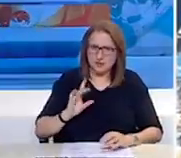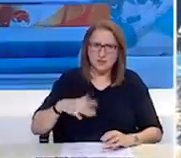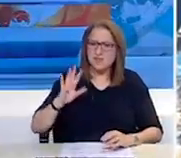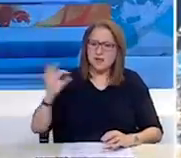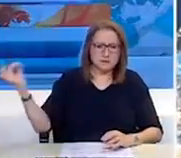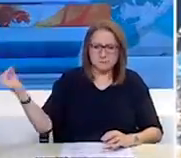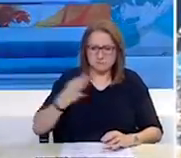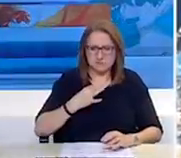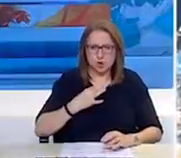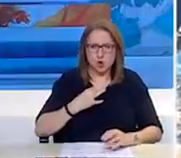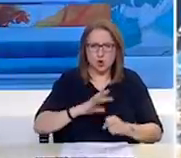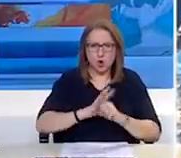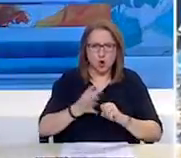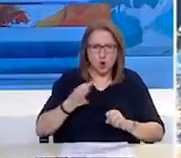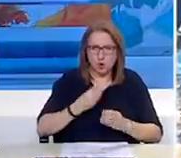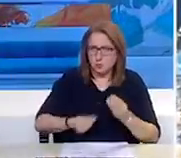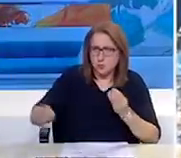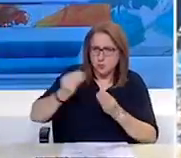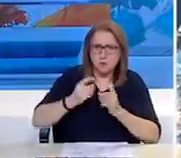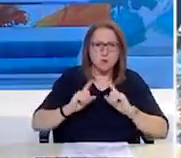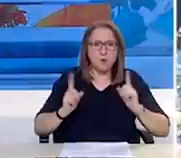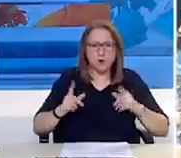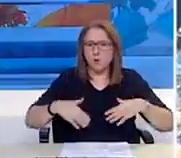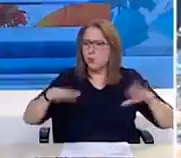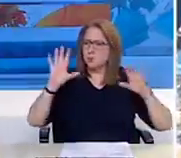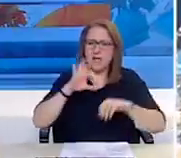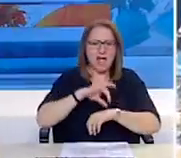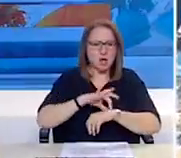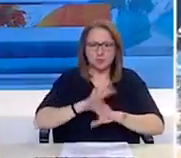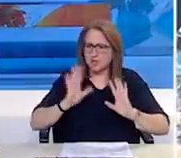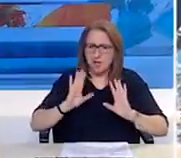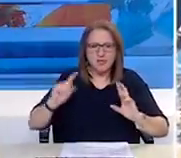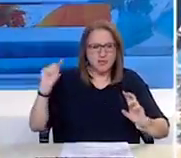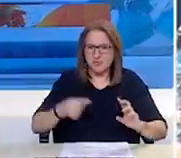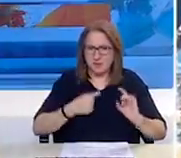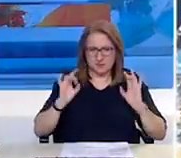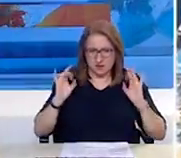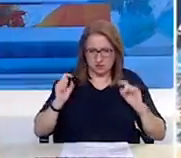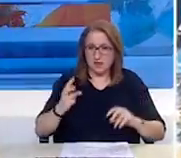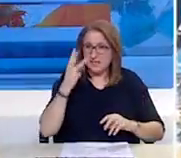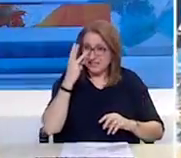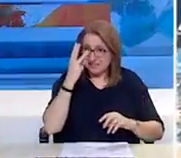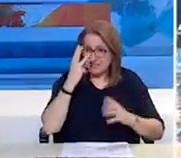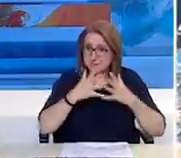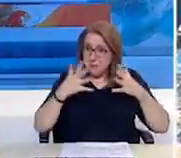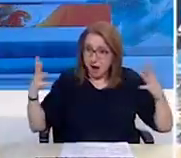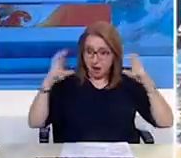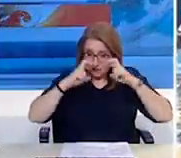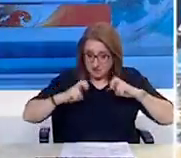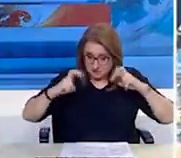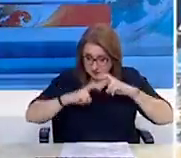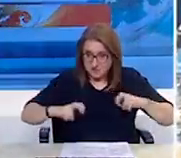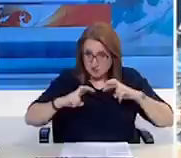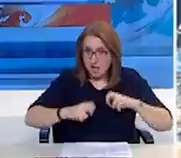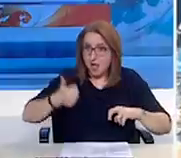από τον κοροναϊό ή να αυξάνουν τον κίνδυνο να αρρωστήσει κανείς σοβαρά με την ασθένεια, σύμφωνα με τρεις μεγάλες μελέτες, οι οποίες